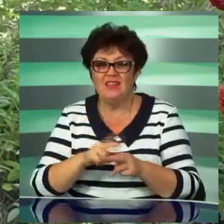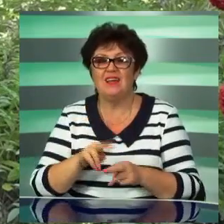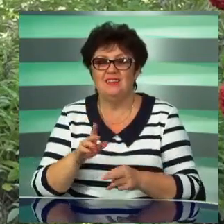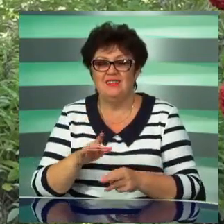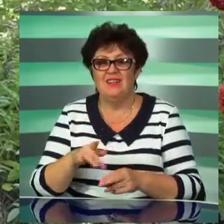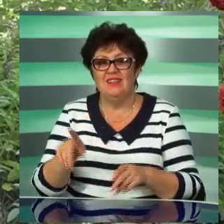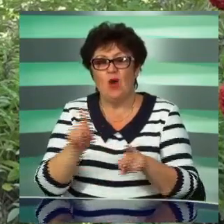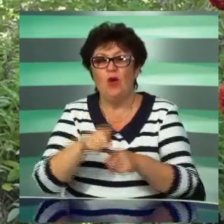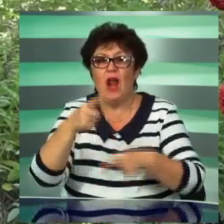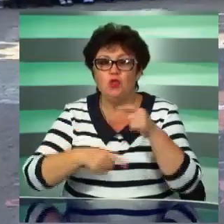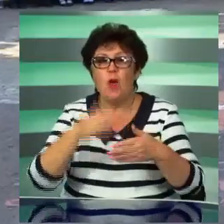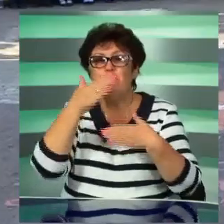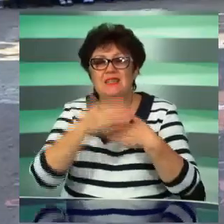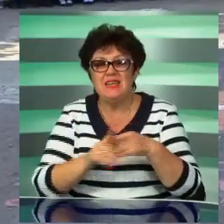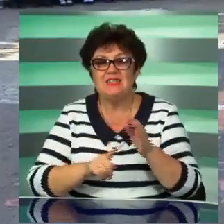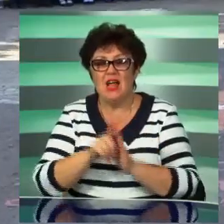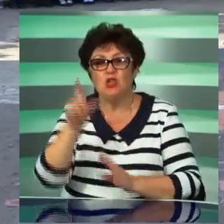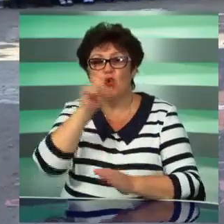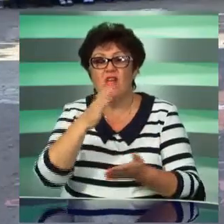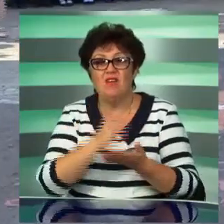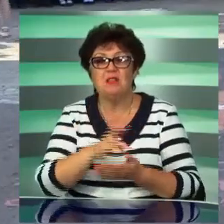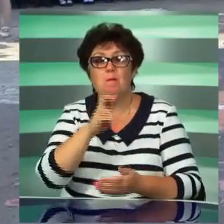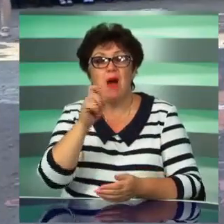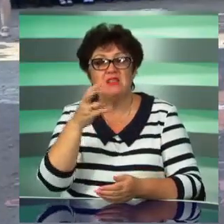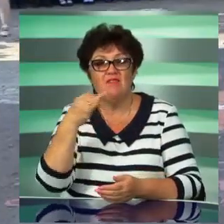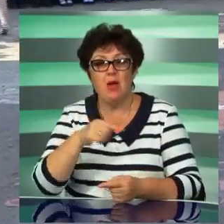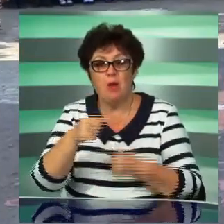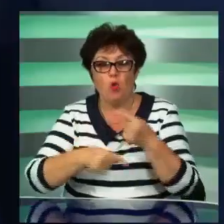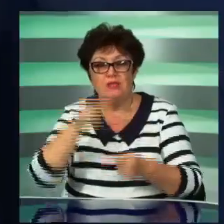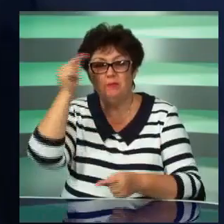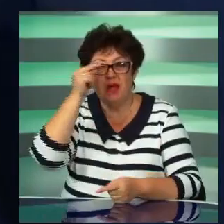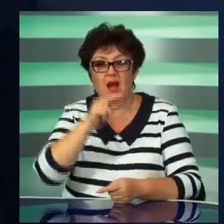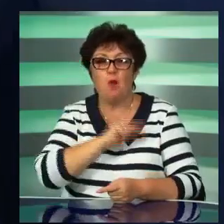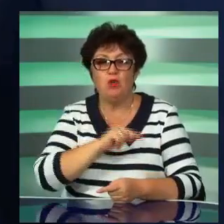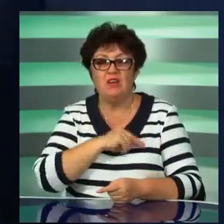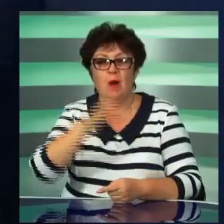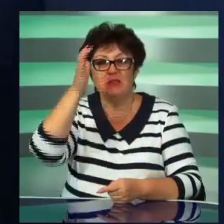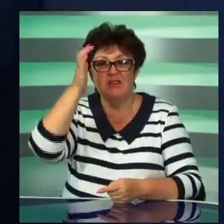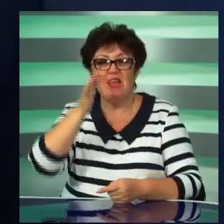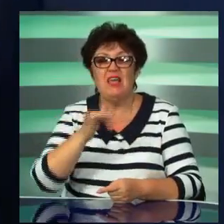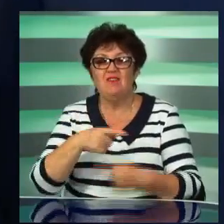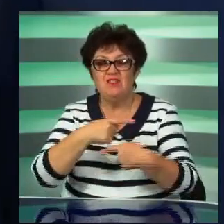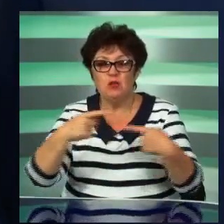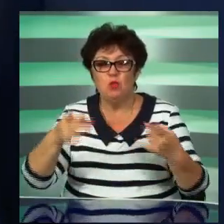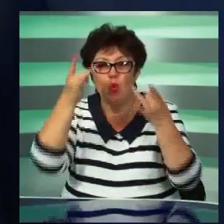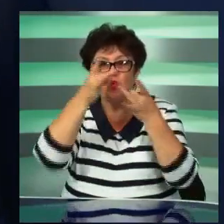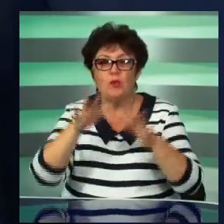таким родным и близким. Школа является базовой. Тут проходят семинары работников образования и всевозможные культурные мероприятия.